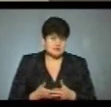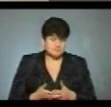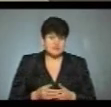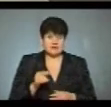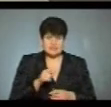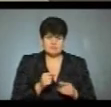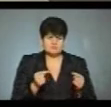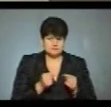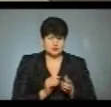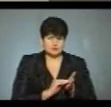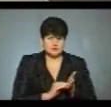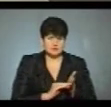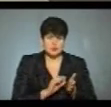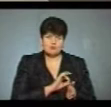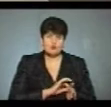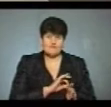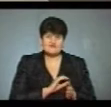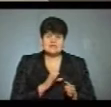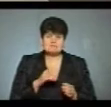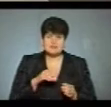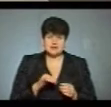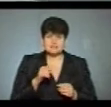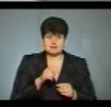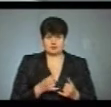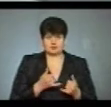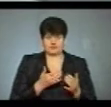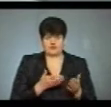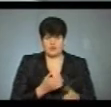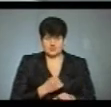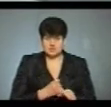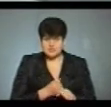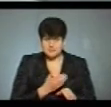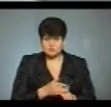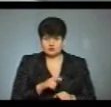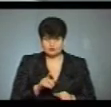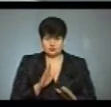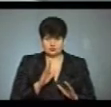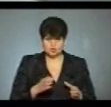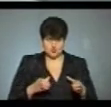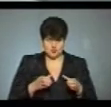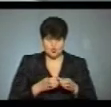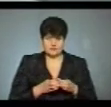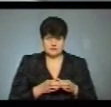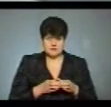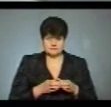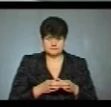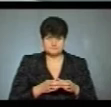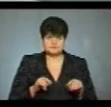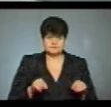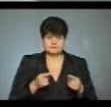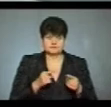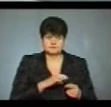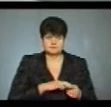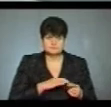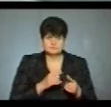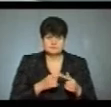числі там чітко згадується про профспілку з її певними повноваженнями. Тому якщо люди будуть згуртовуватися, створювати